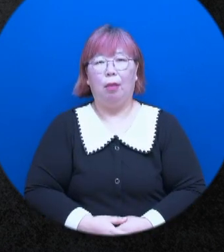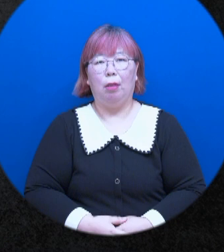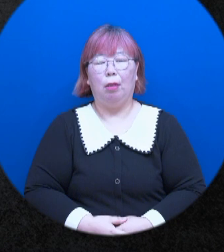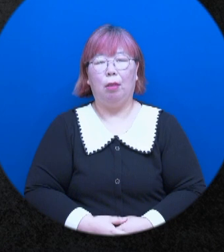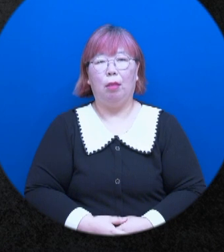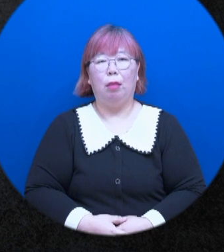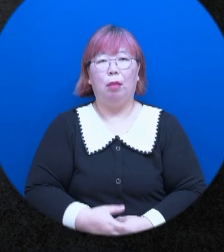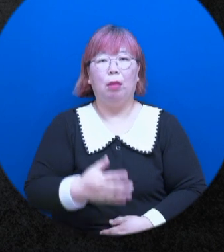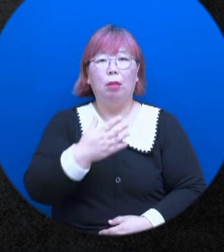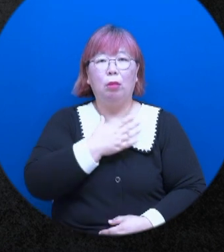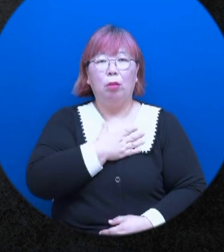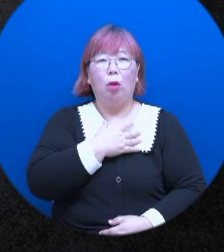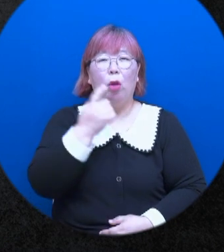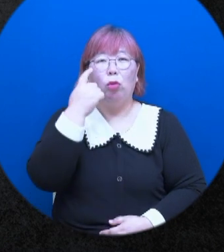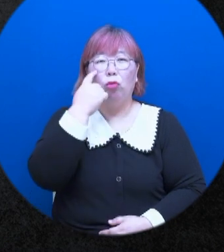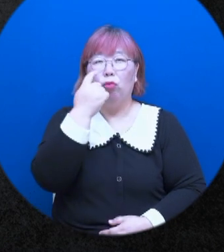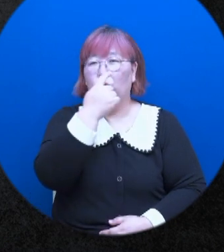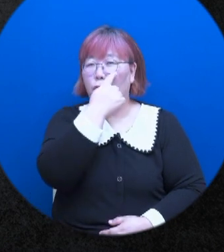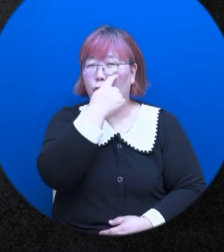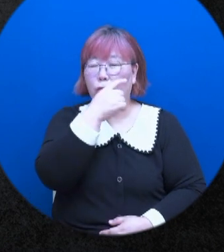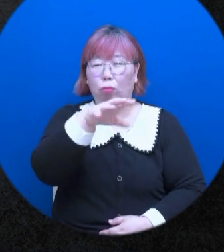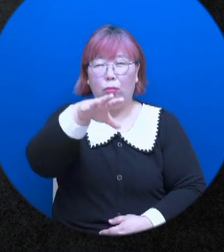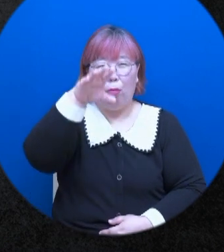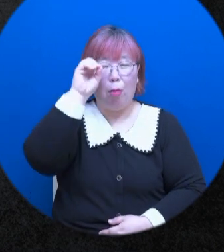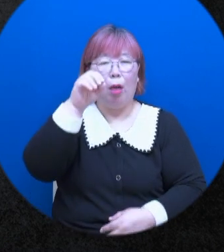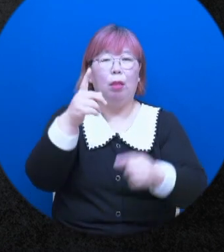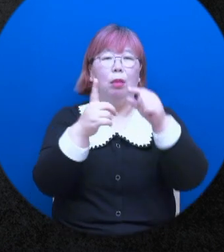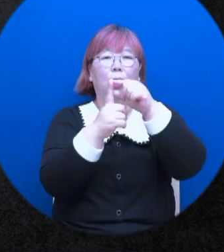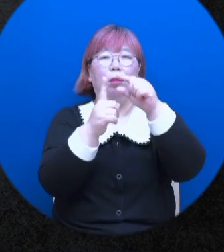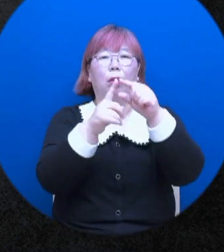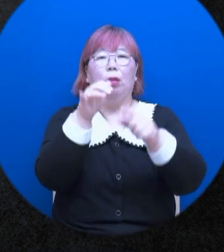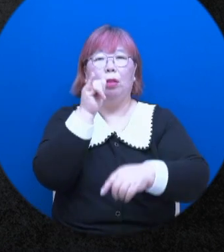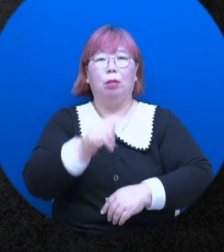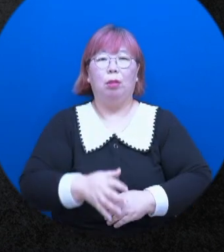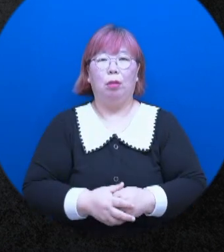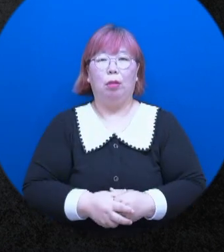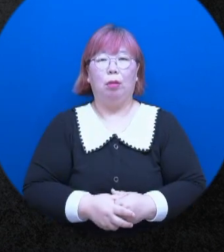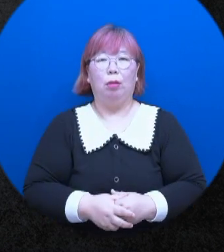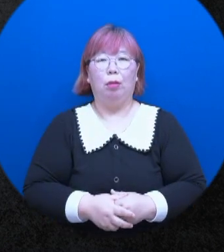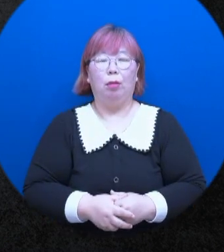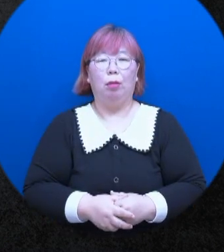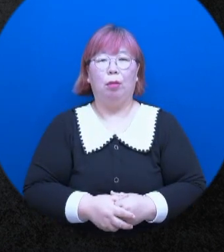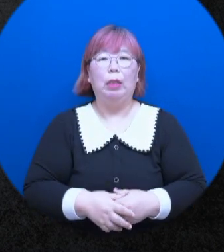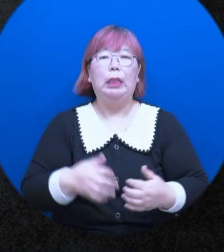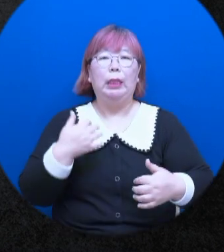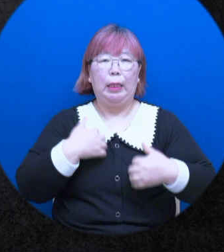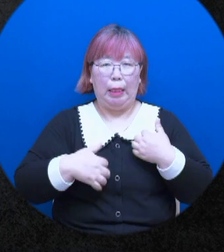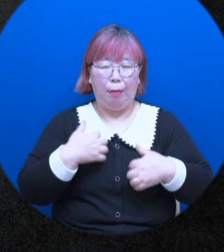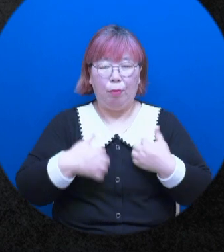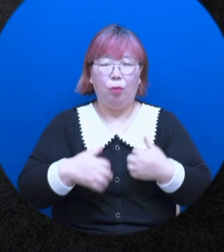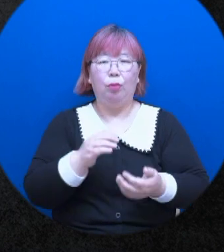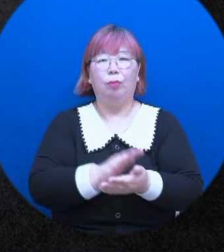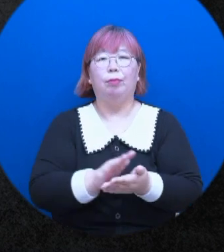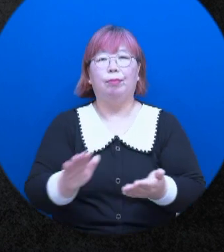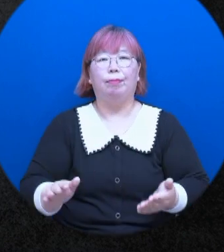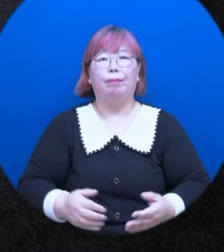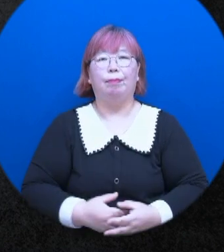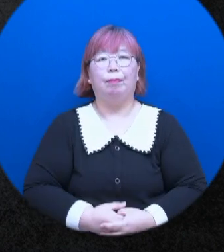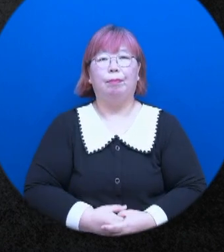저의 눈을 사로잡은 단어 하나가 있었습니다. 그것은 기쁨이었어요. 기쁨.